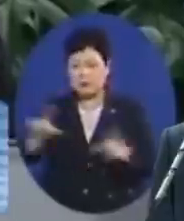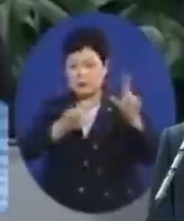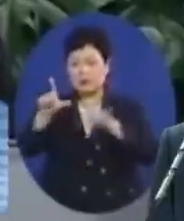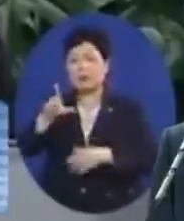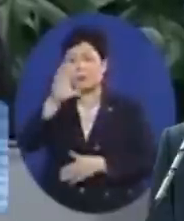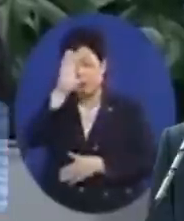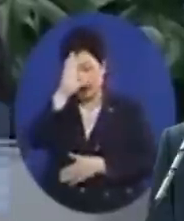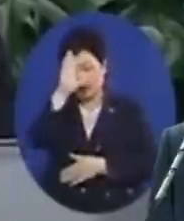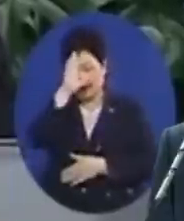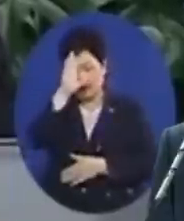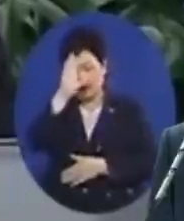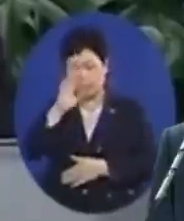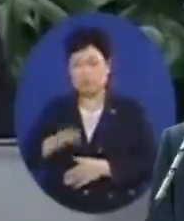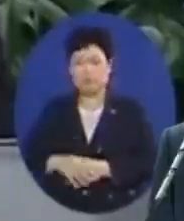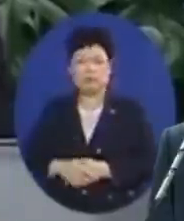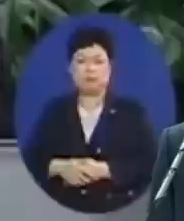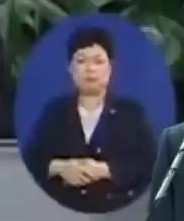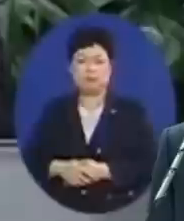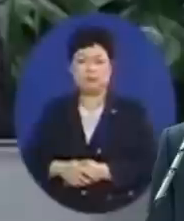병을